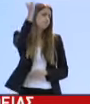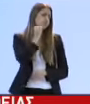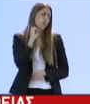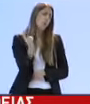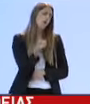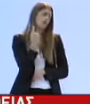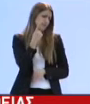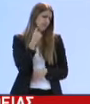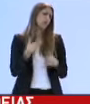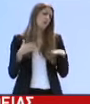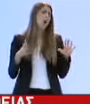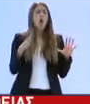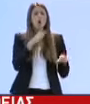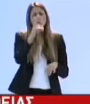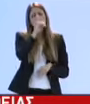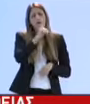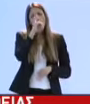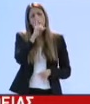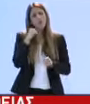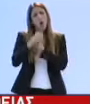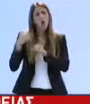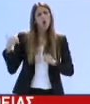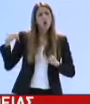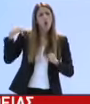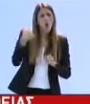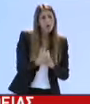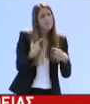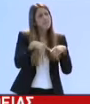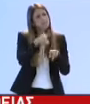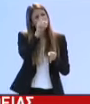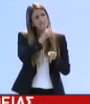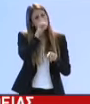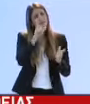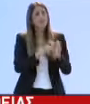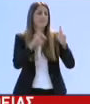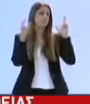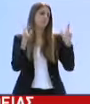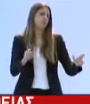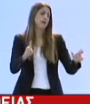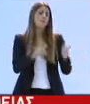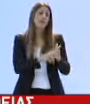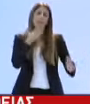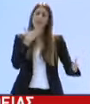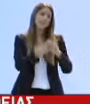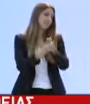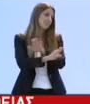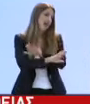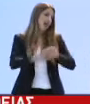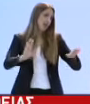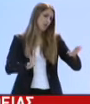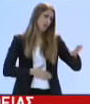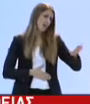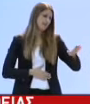ακριβά τα ψέματα των τελευταίων ετών. Μαζί με αυτά πρέπει να τελειώσουν και αντιλήψεις